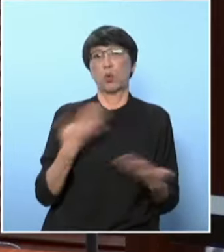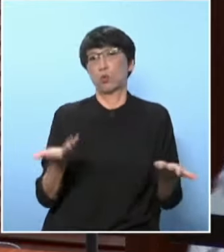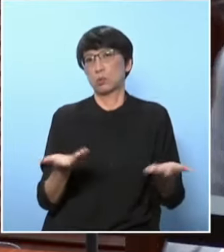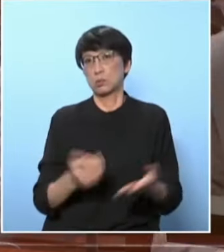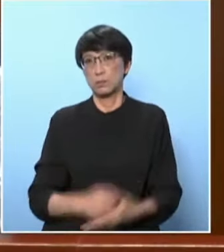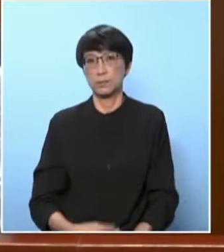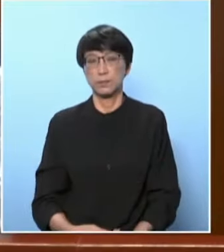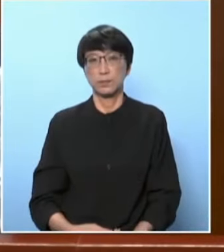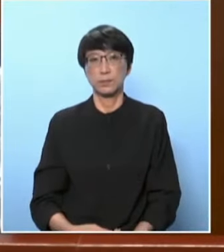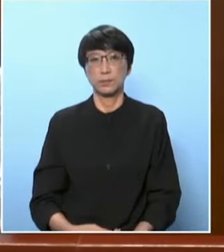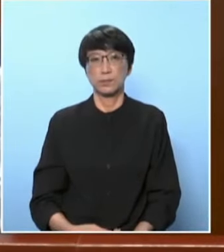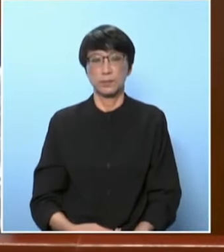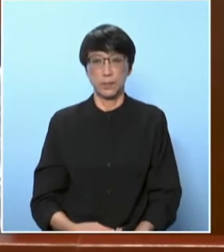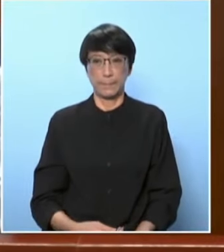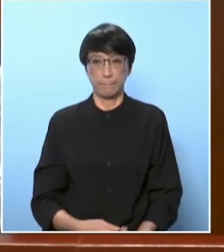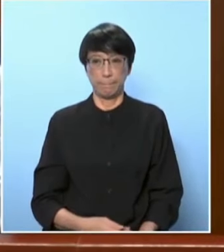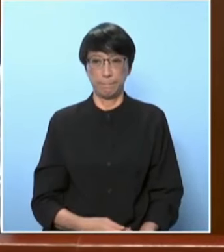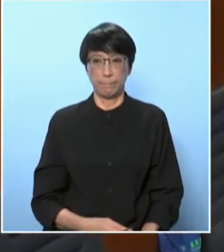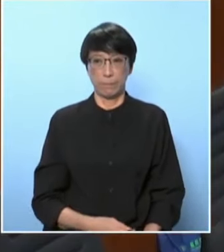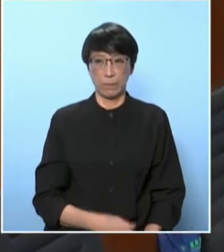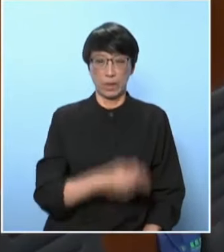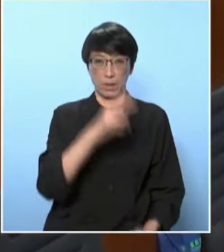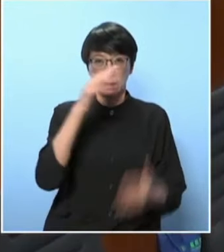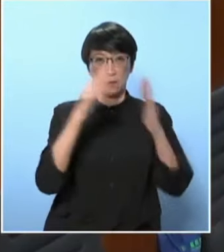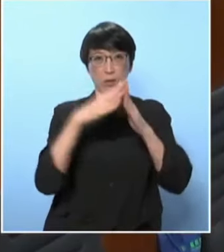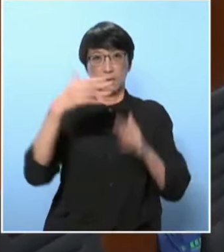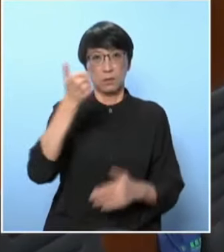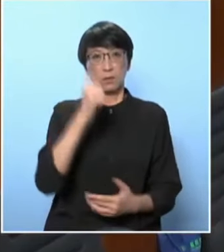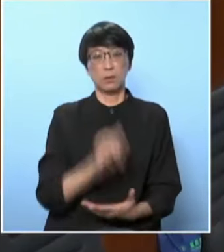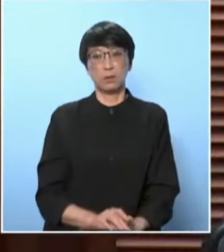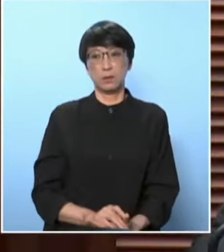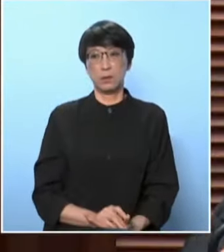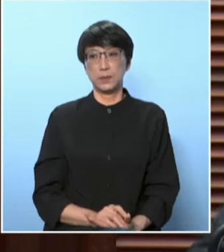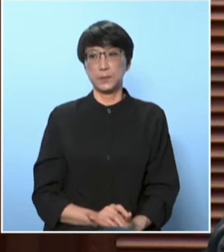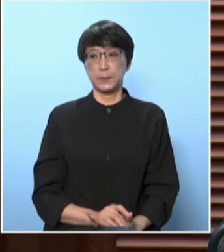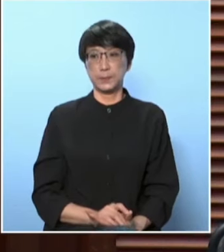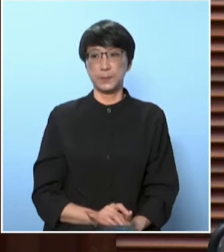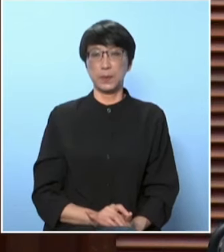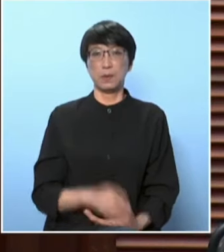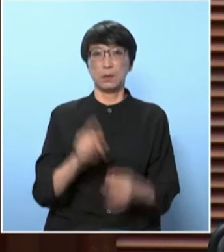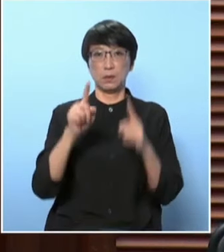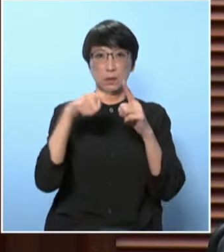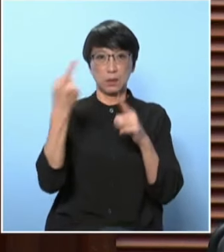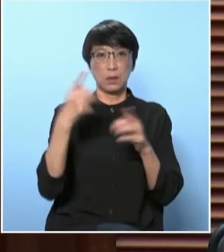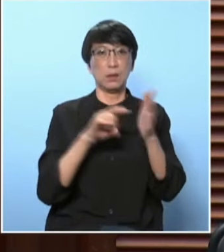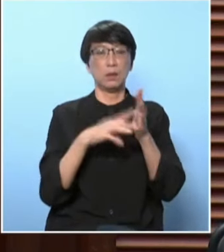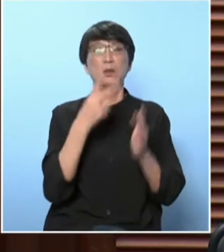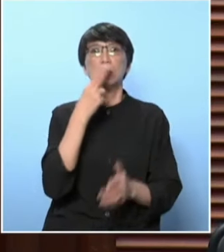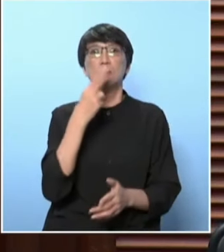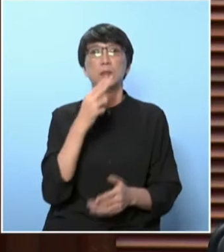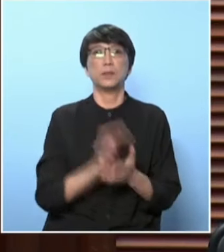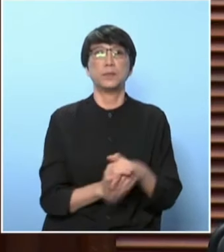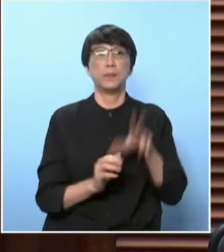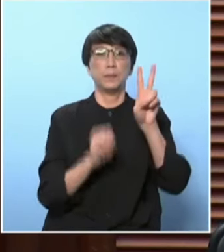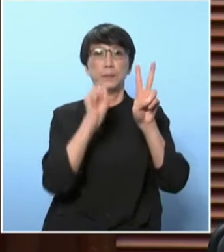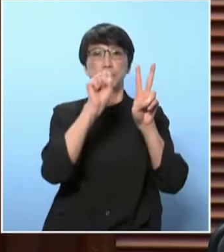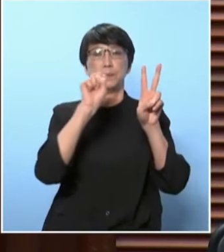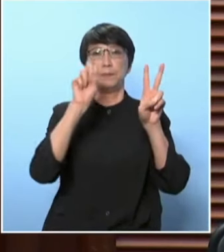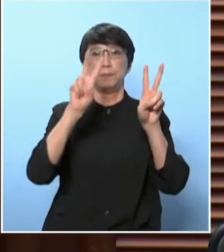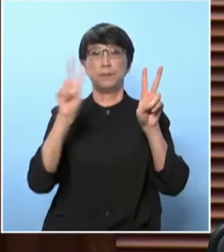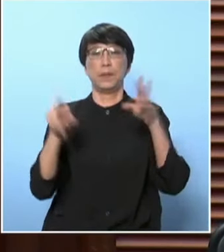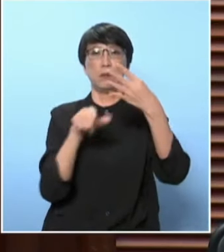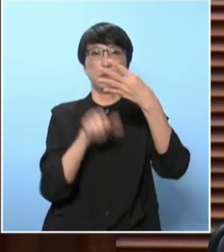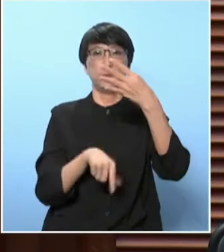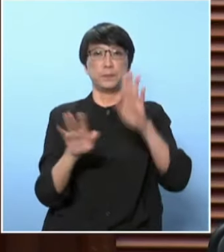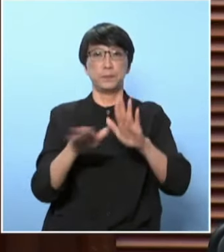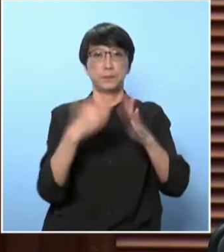住， 局長。 關於另類煙咧，其實由2022年4月開